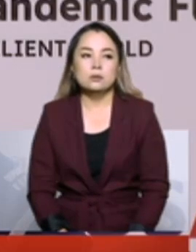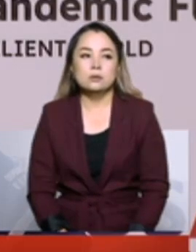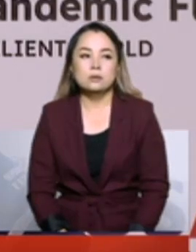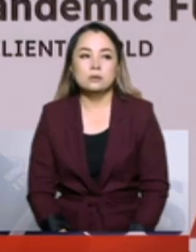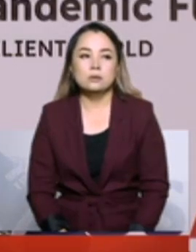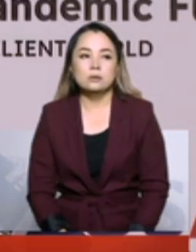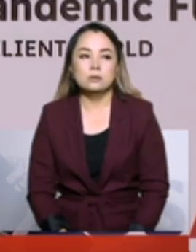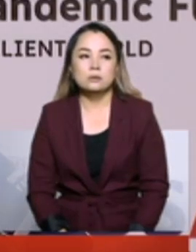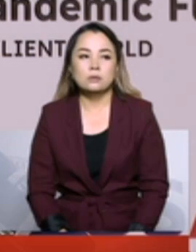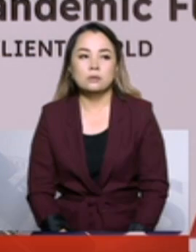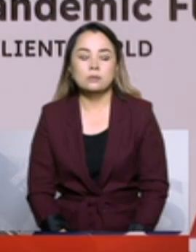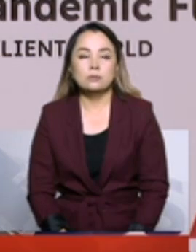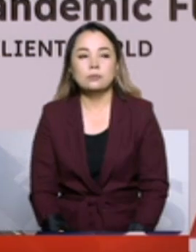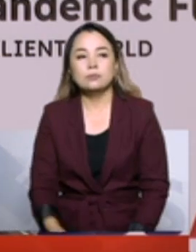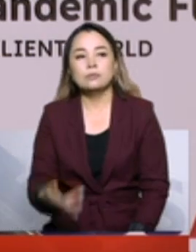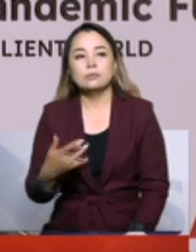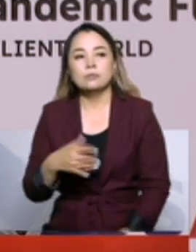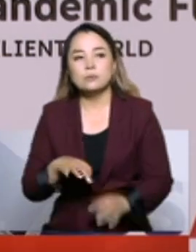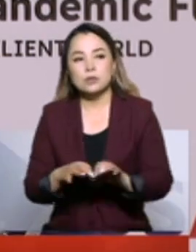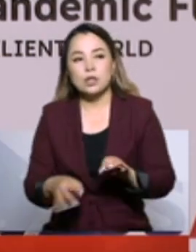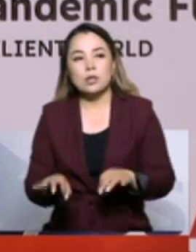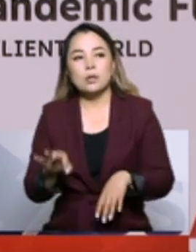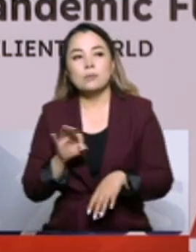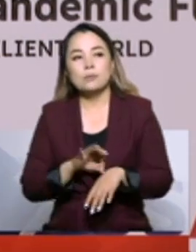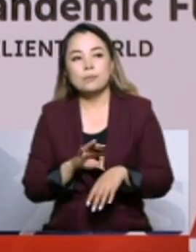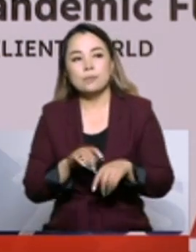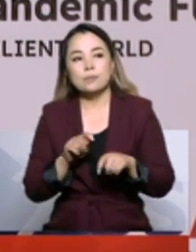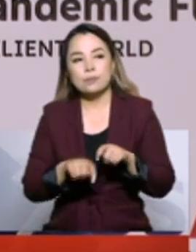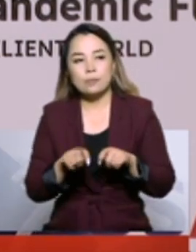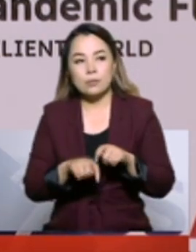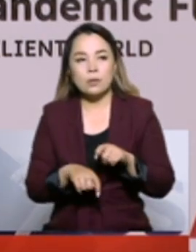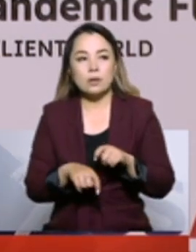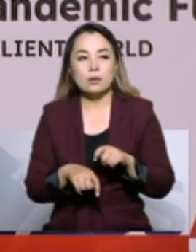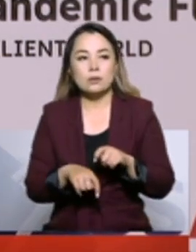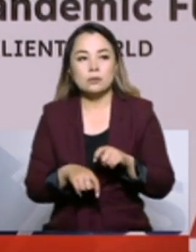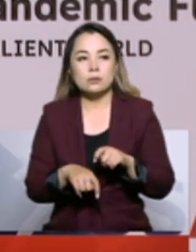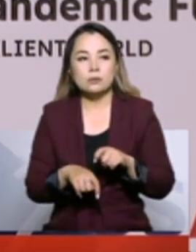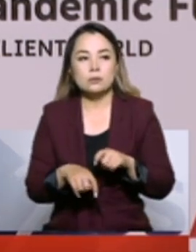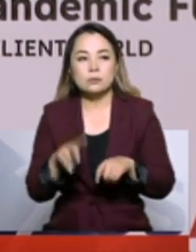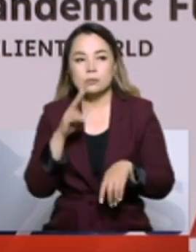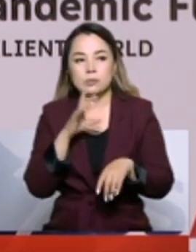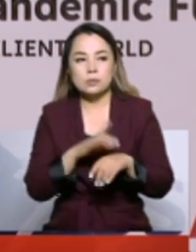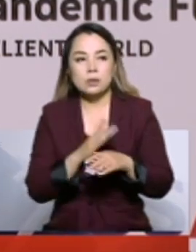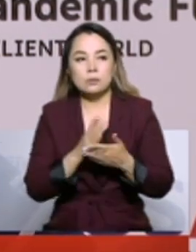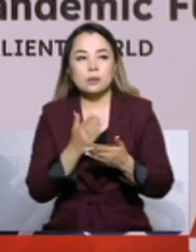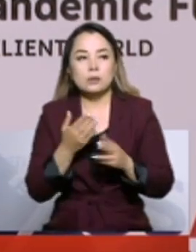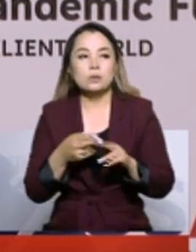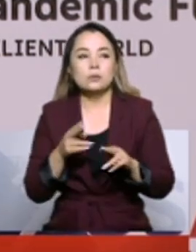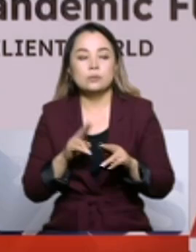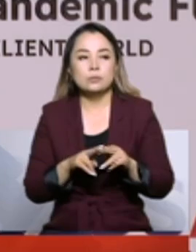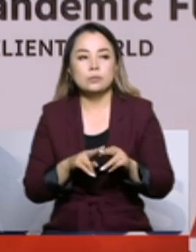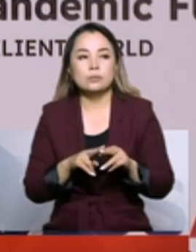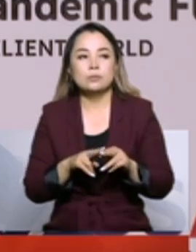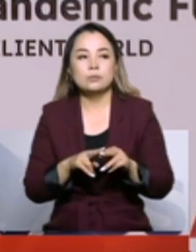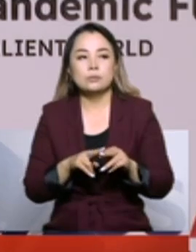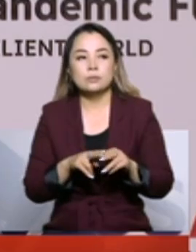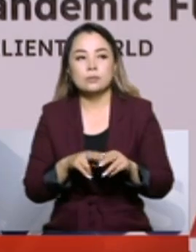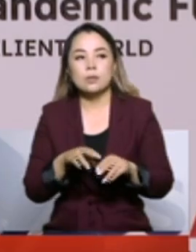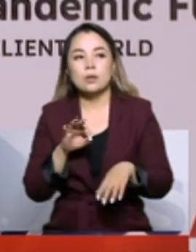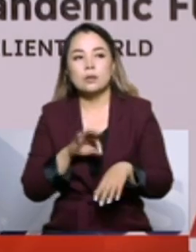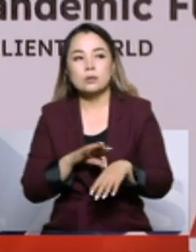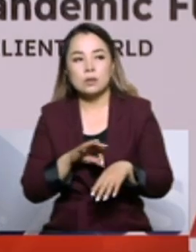Жіті ішек инфекцияларының өсуін біз байқалып отырмыз. Және аса қауіпті